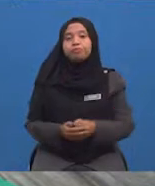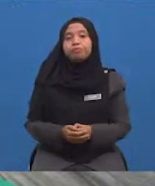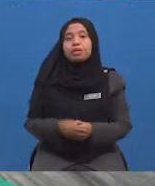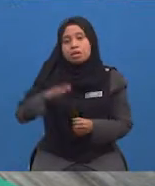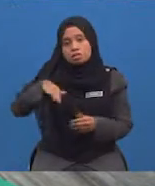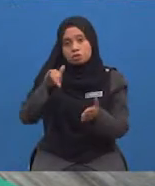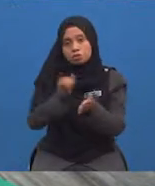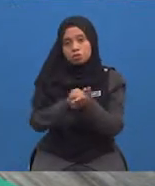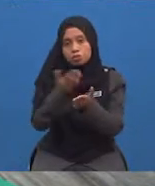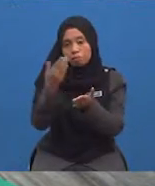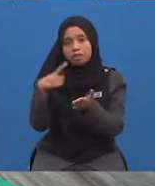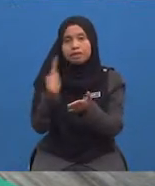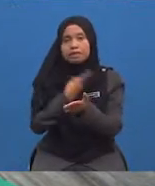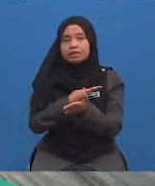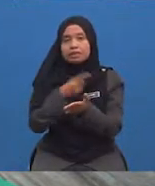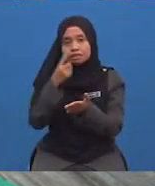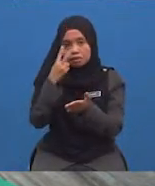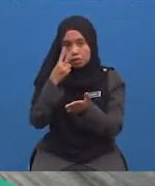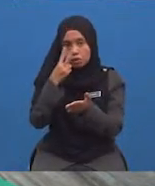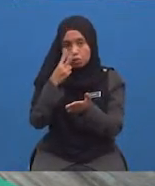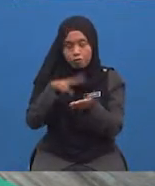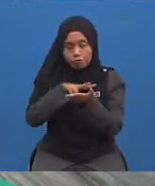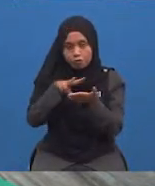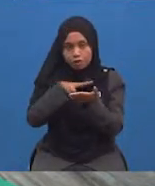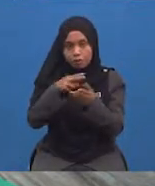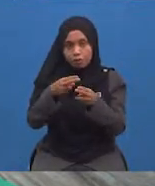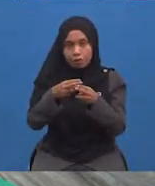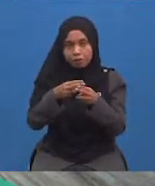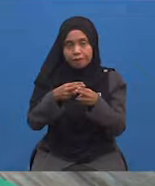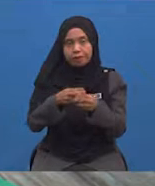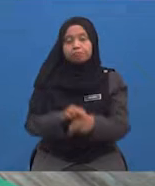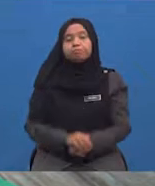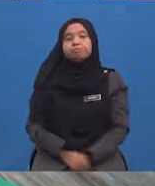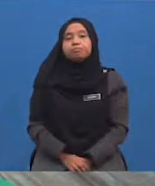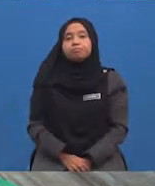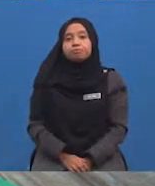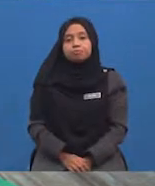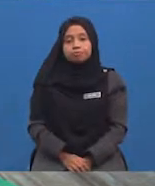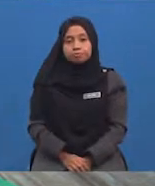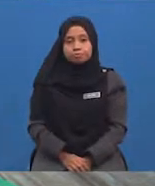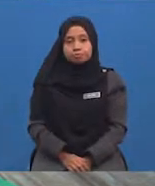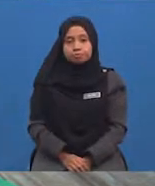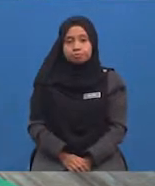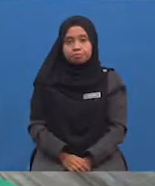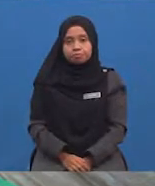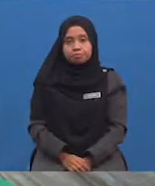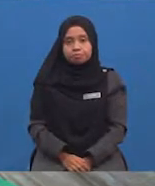Sebelum itu, mari kita saksikan video pendek yang menarik yang telah cikgu sediakan.